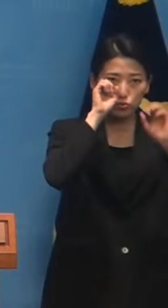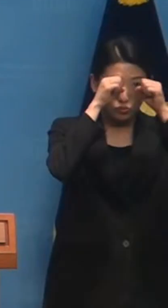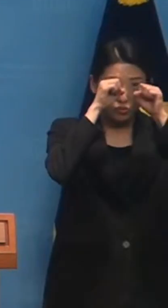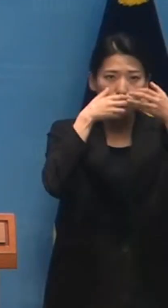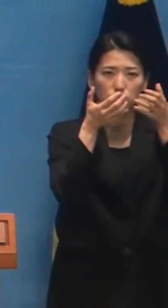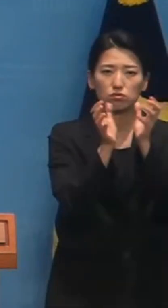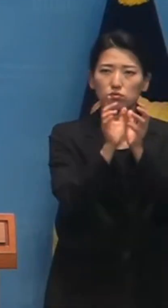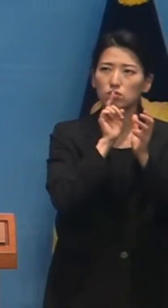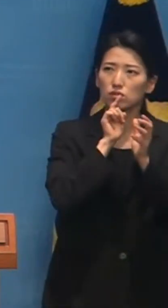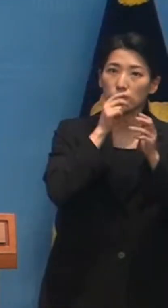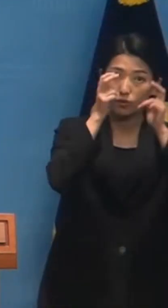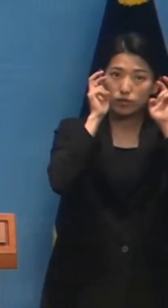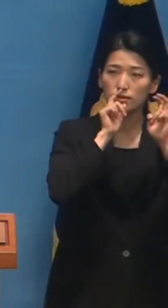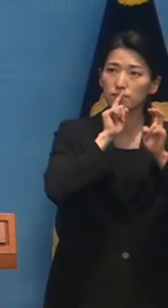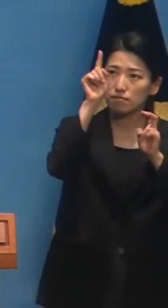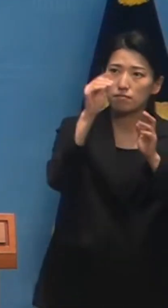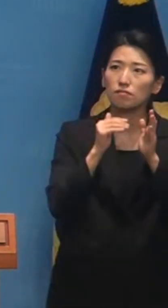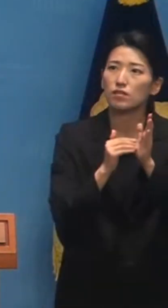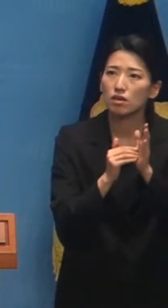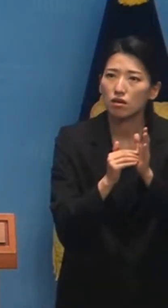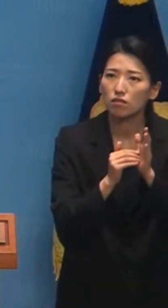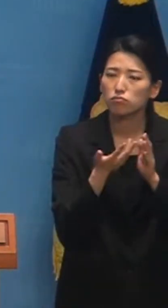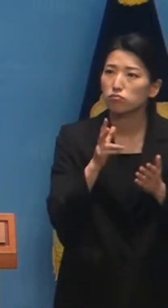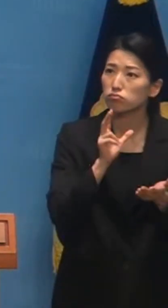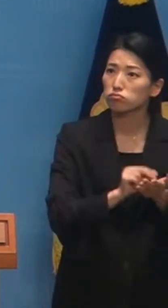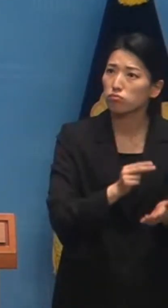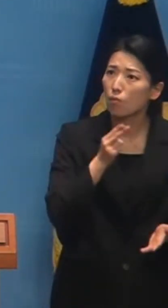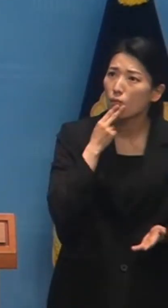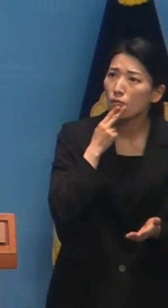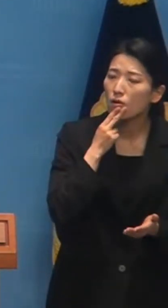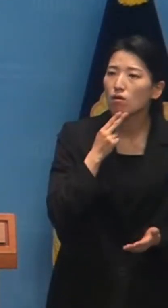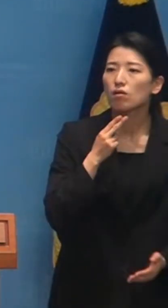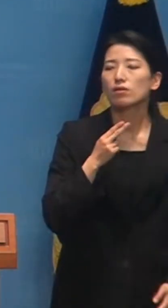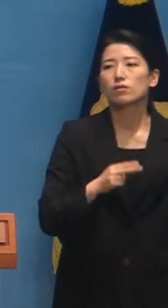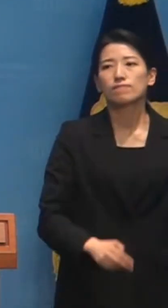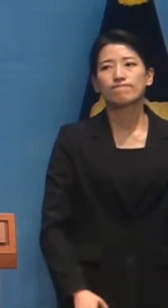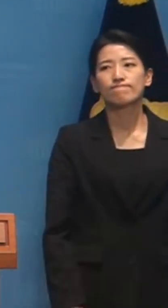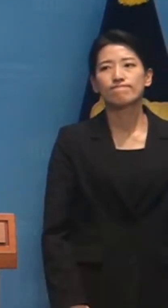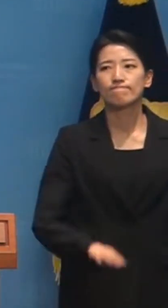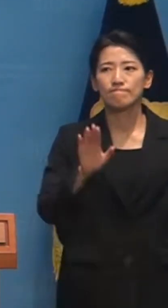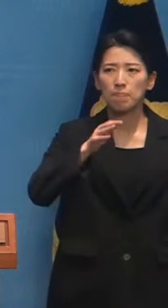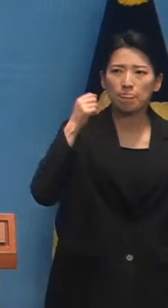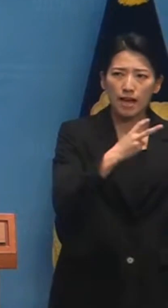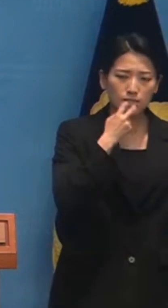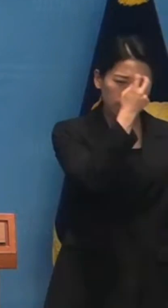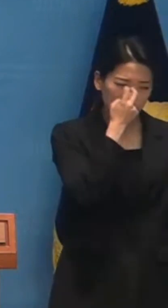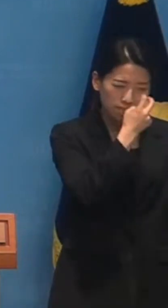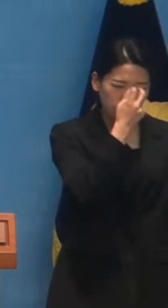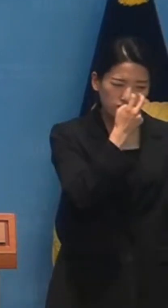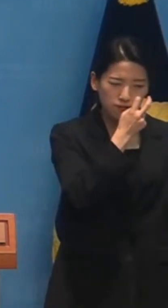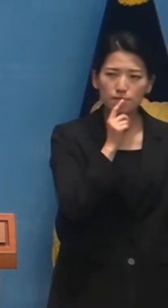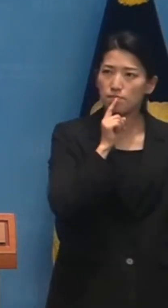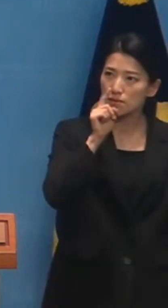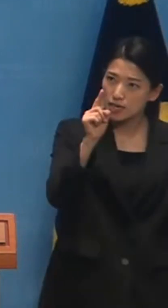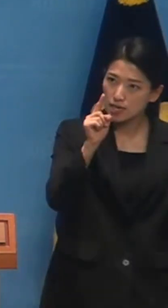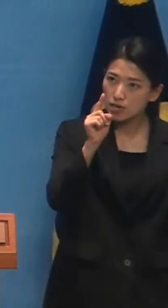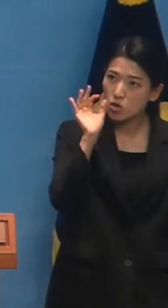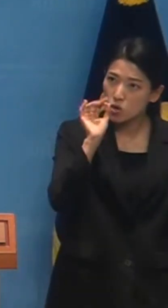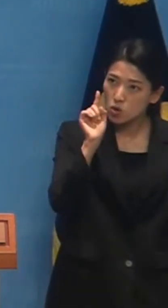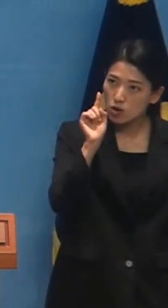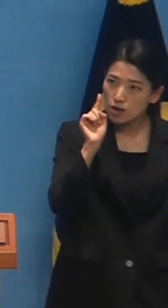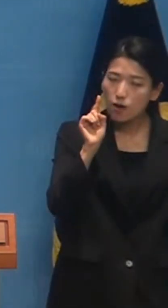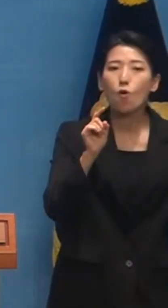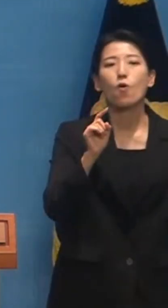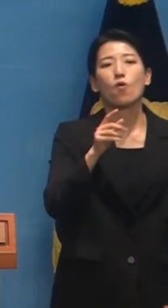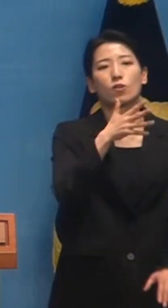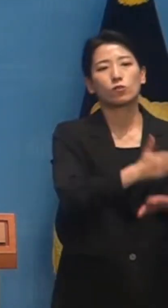4월 24일 문제없음으로 회신을 받았습니다. 그러나 추가 검토와 신고를 통해 삭제 결정을